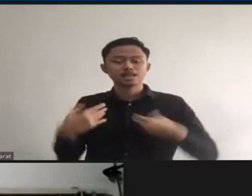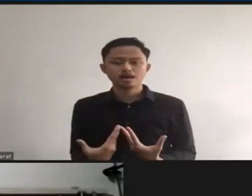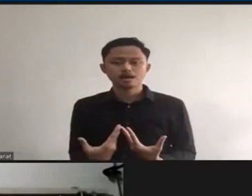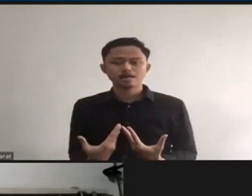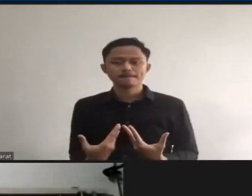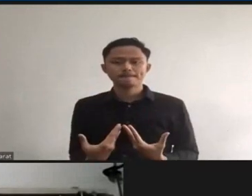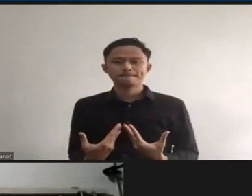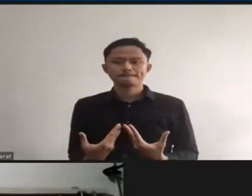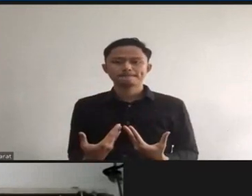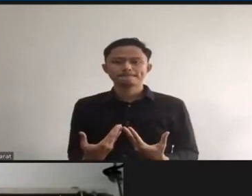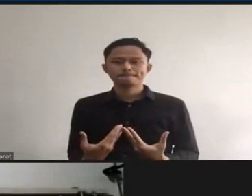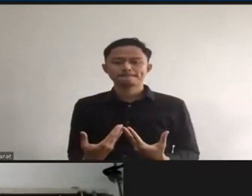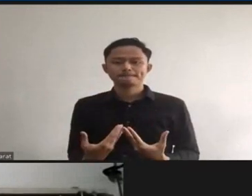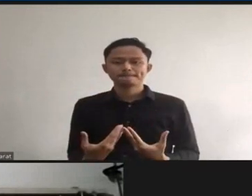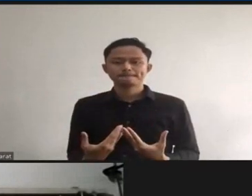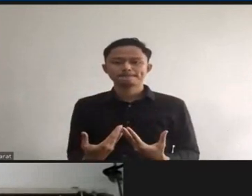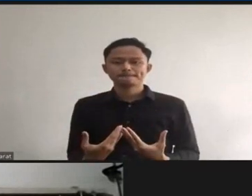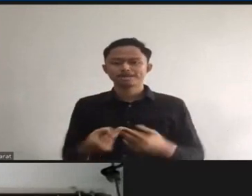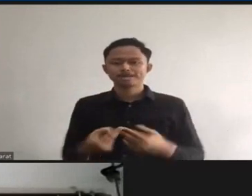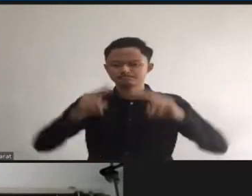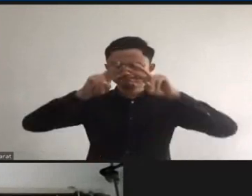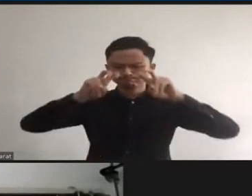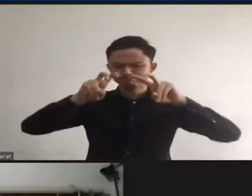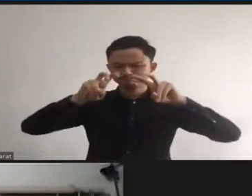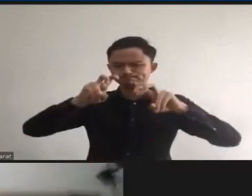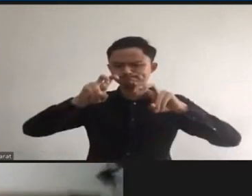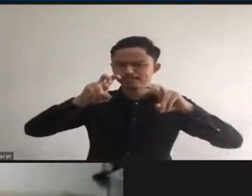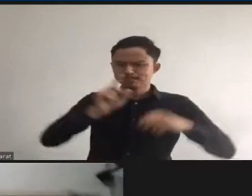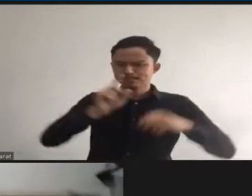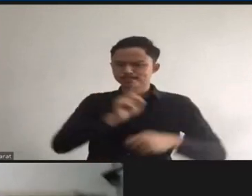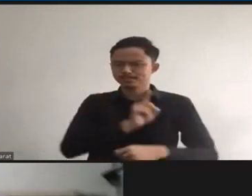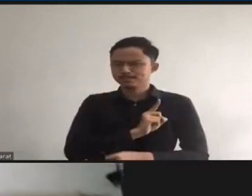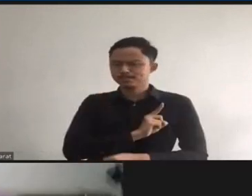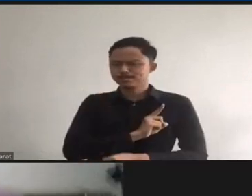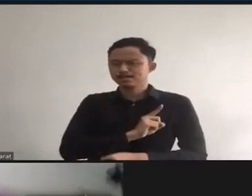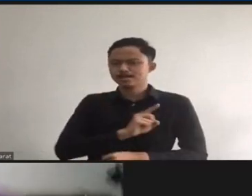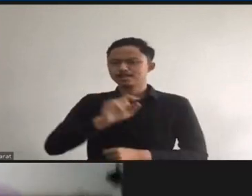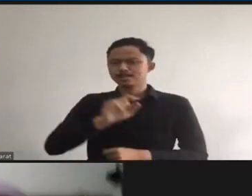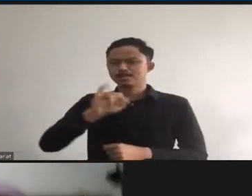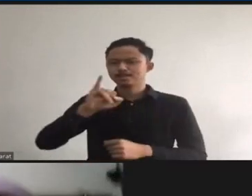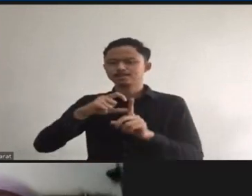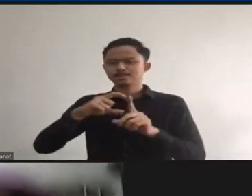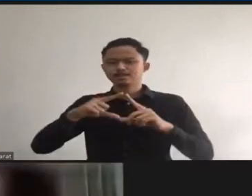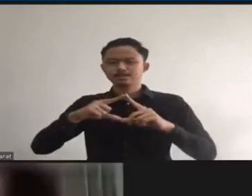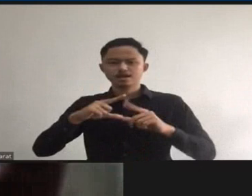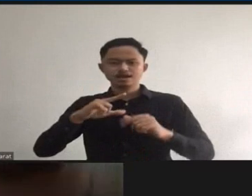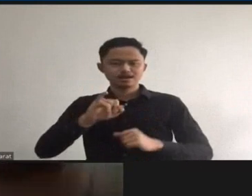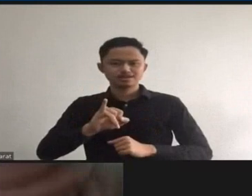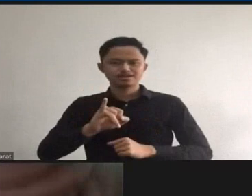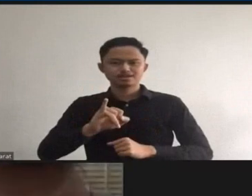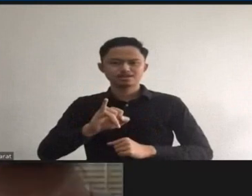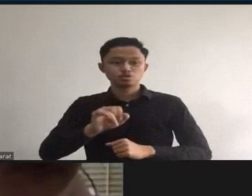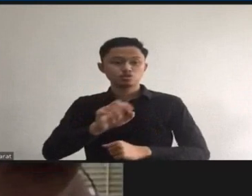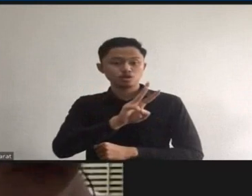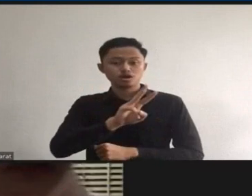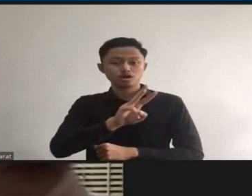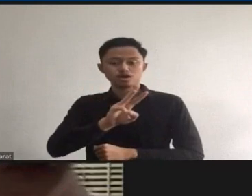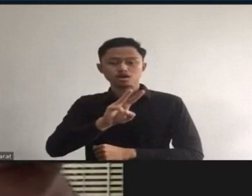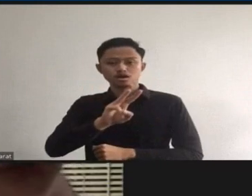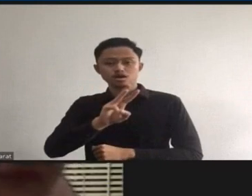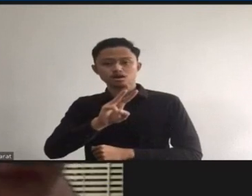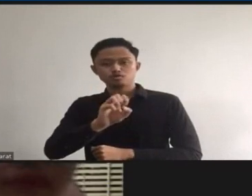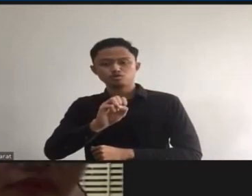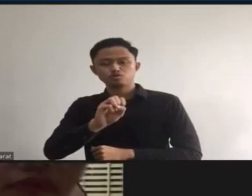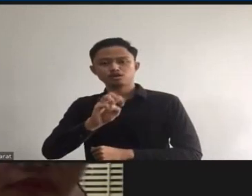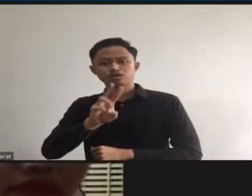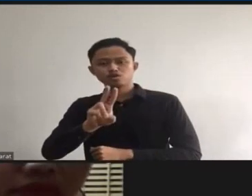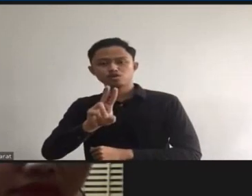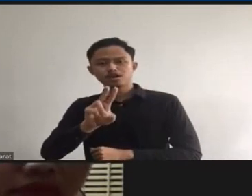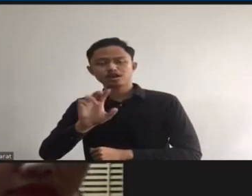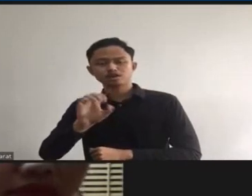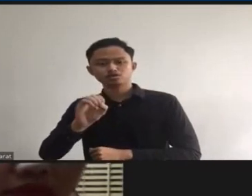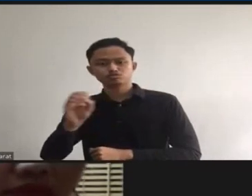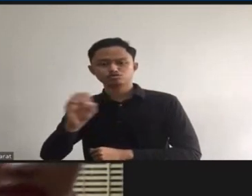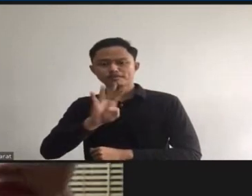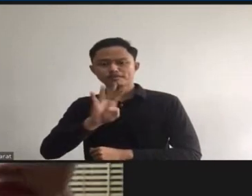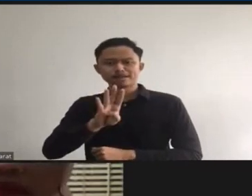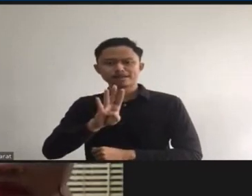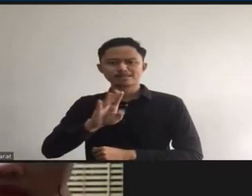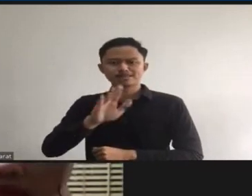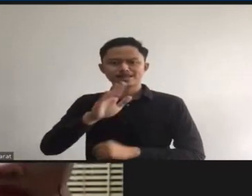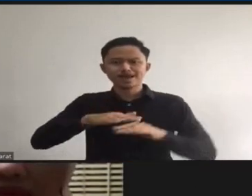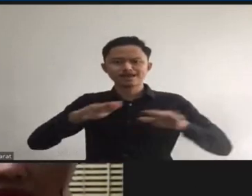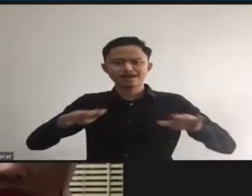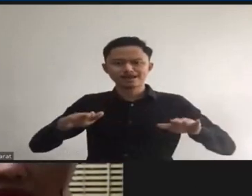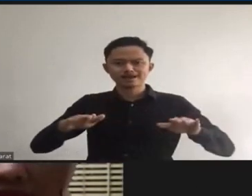riset di internal IDAI mengatakan ada sekitar 3.324 anak yang berstatus pasien